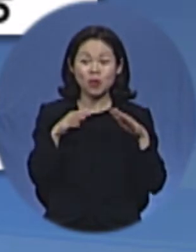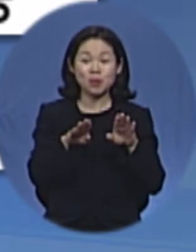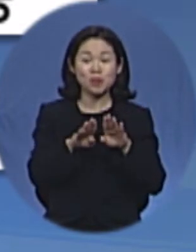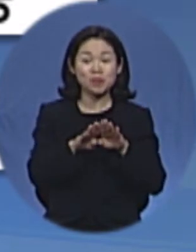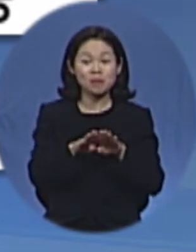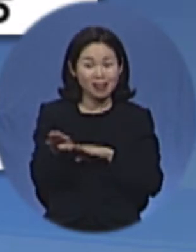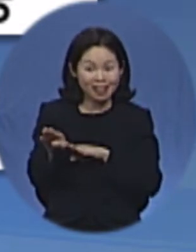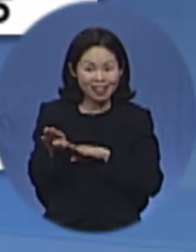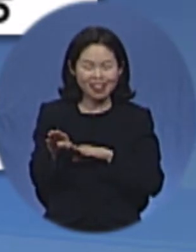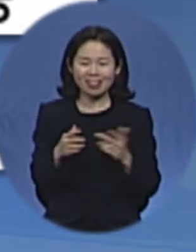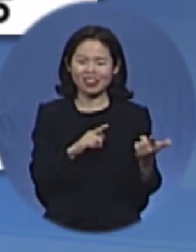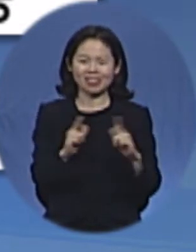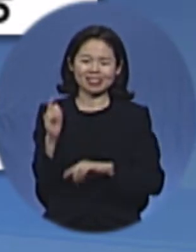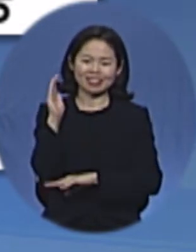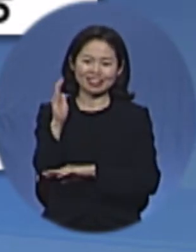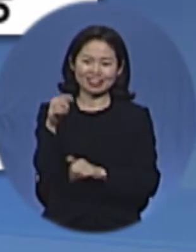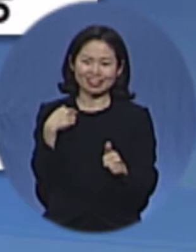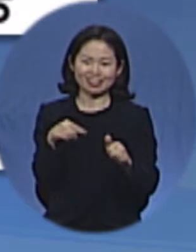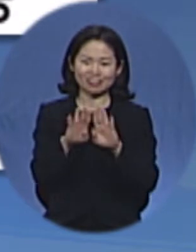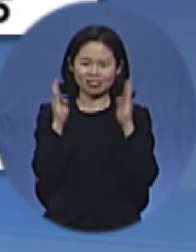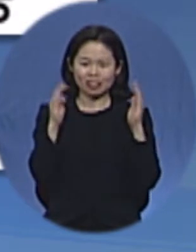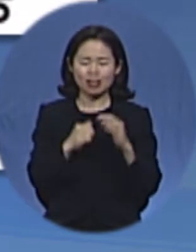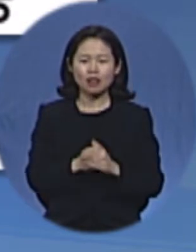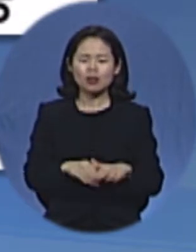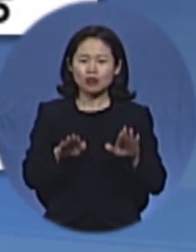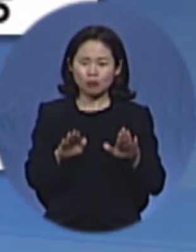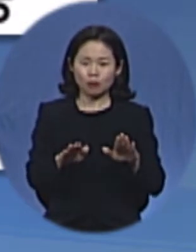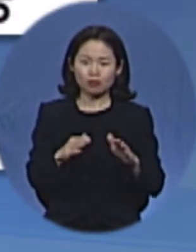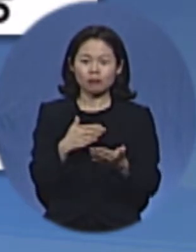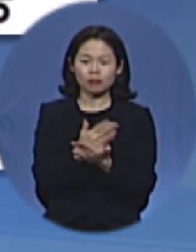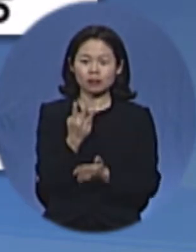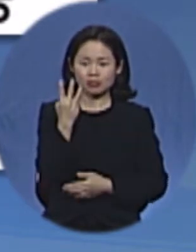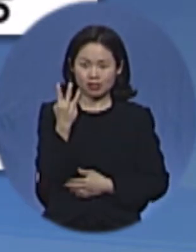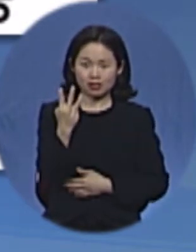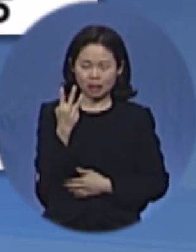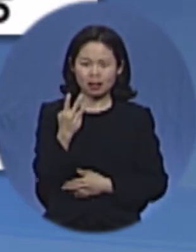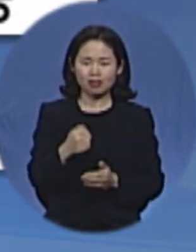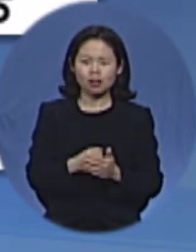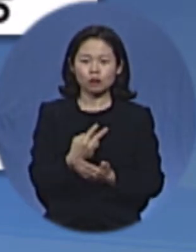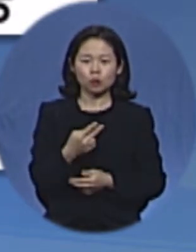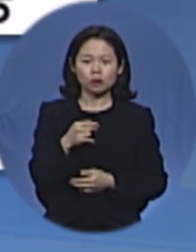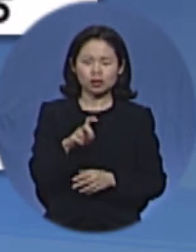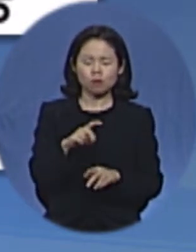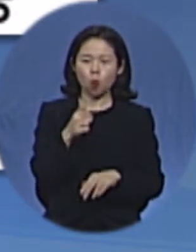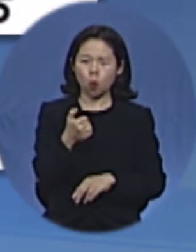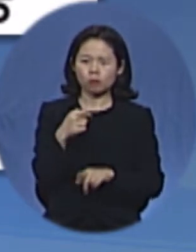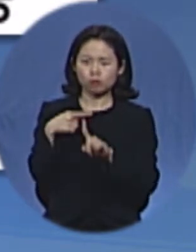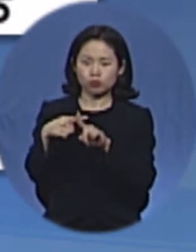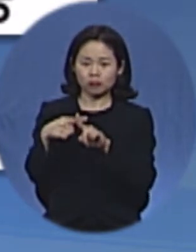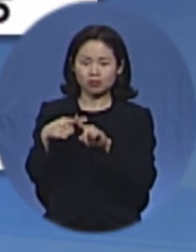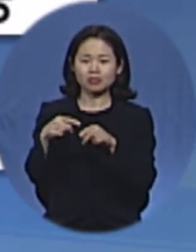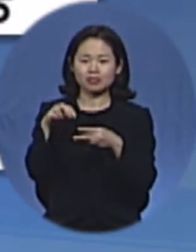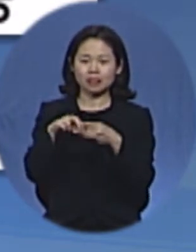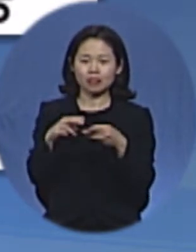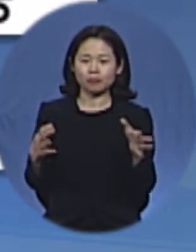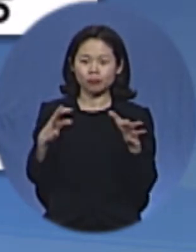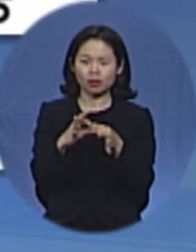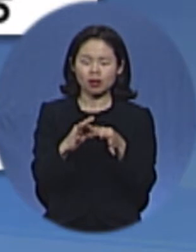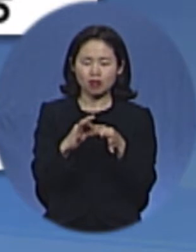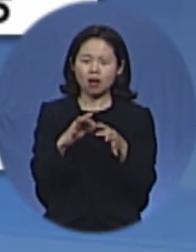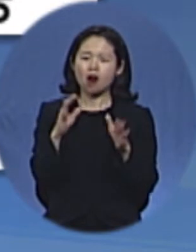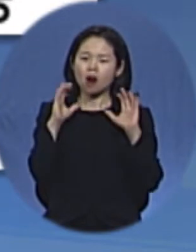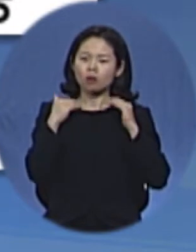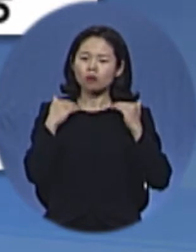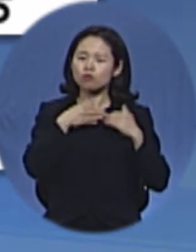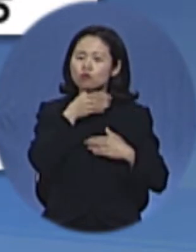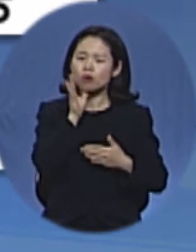다양한 강좌를 실시합니다. 이번 특강 강좌는 총 3개로 도심권 50플러스 센터와 연계한 어르신 스마트폰